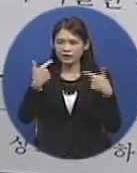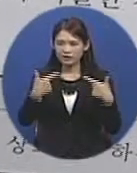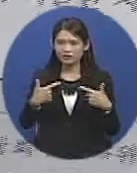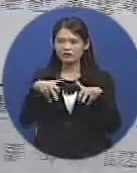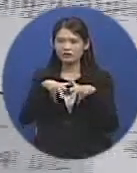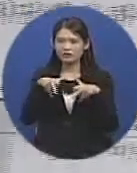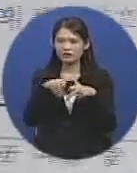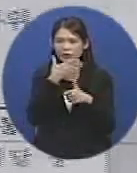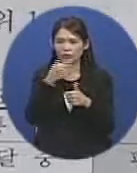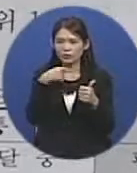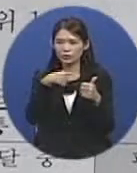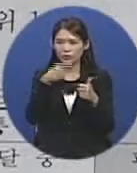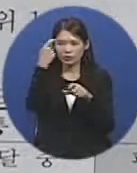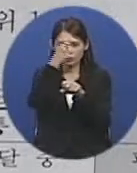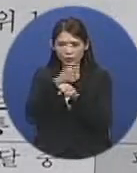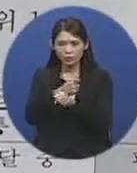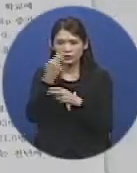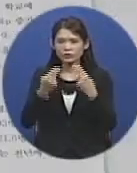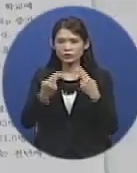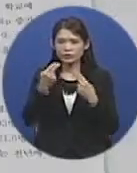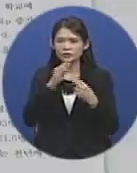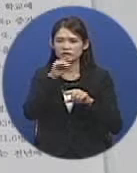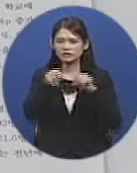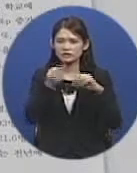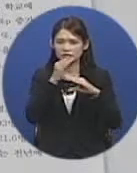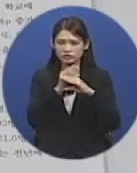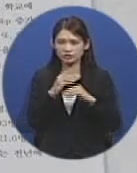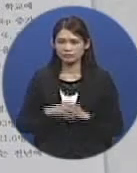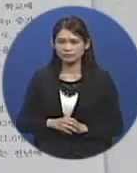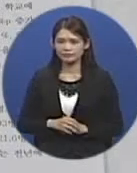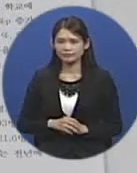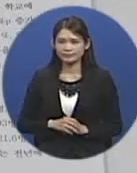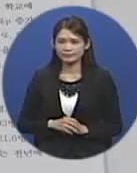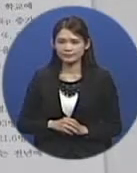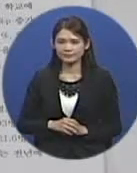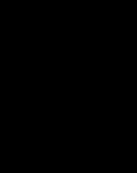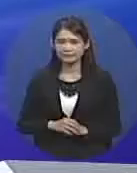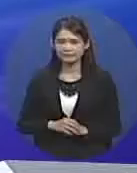복지 교육 비교 연구를 실시하고 있습니다. 복지TV 뉴스 박정인입니다.